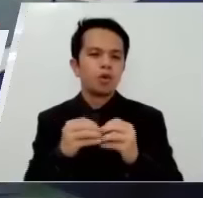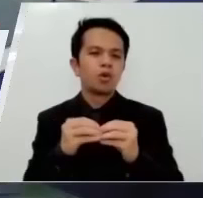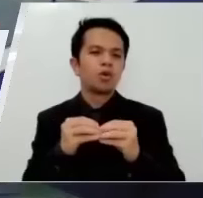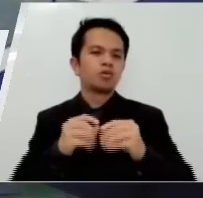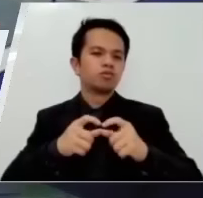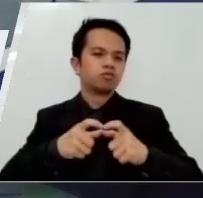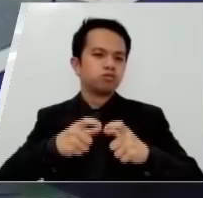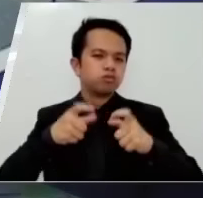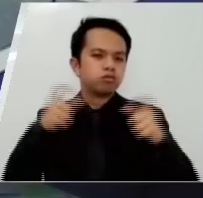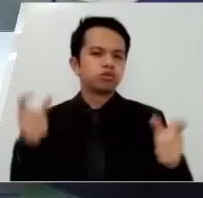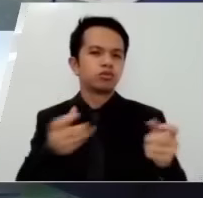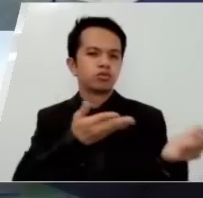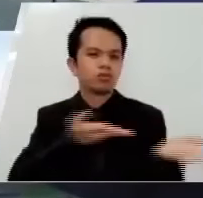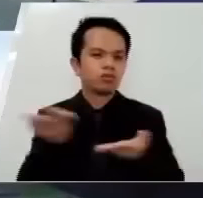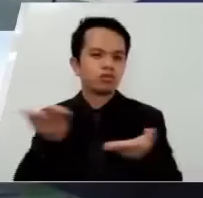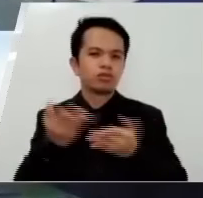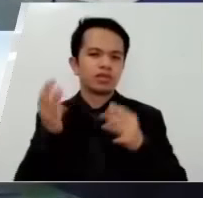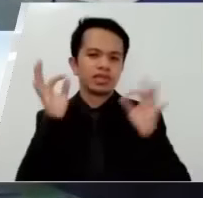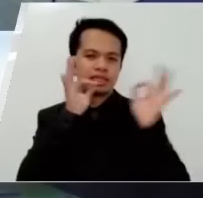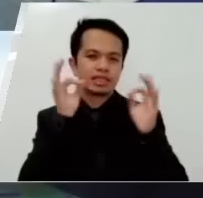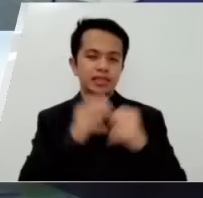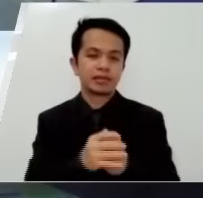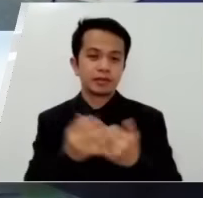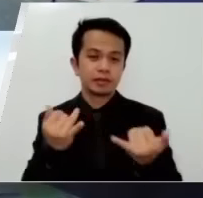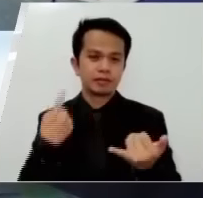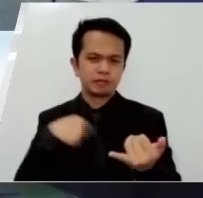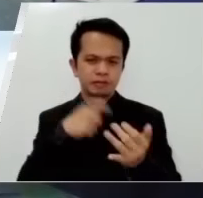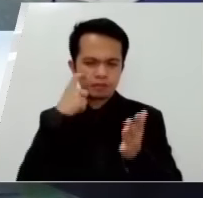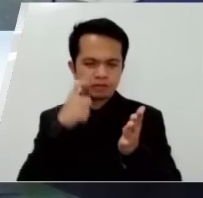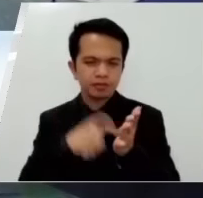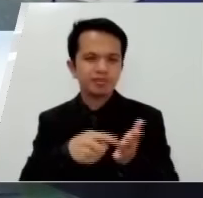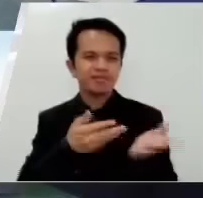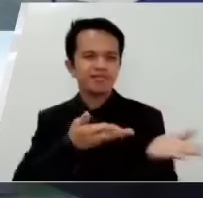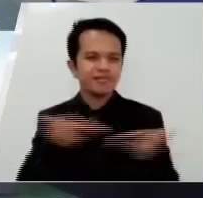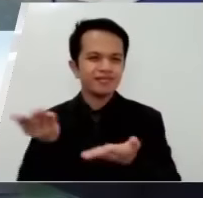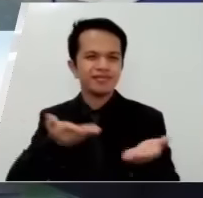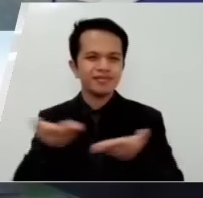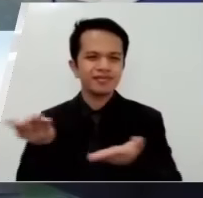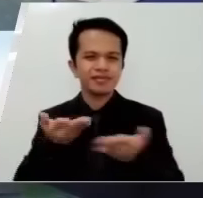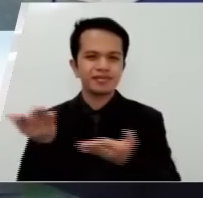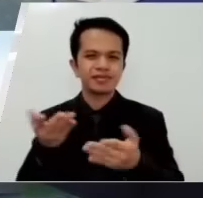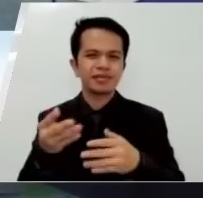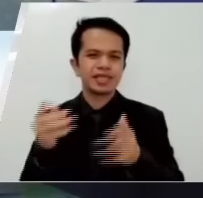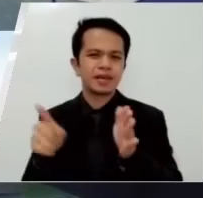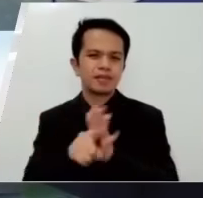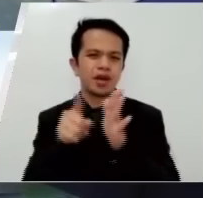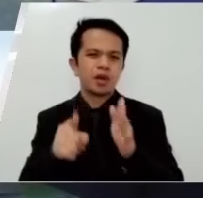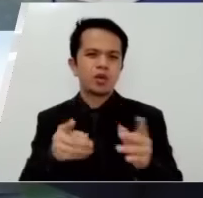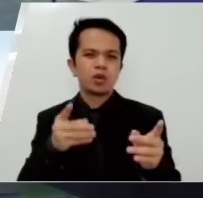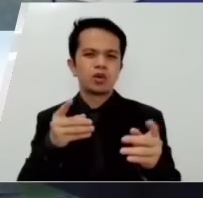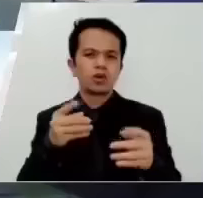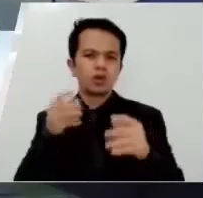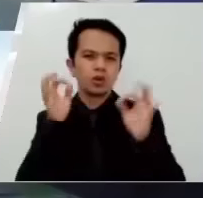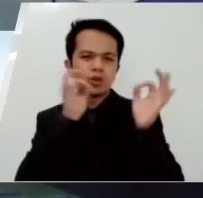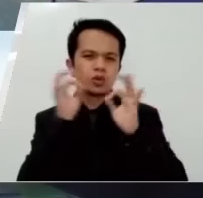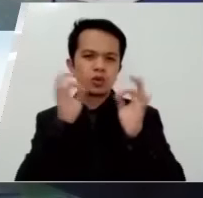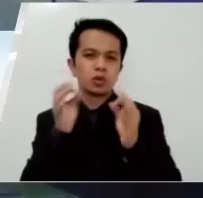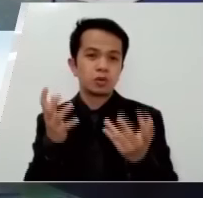drug. Isa sa tinitignan sir natin na itong mga pumapasok po na illegal drugs sa ating bansa ay hindi naman po